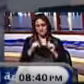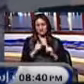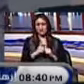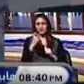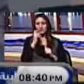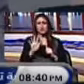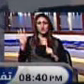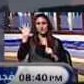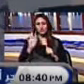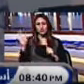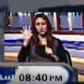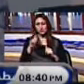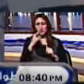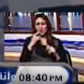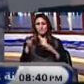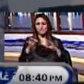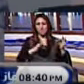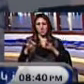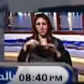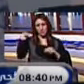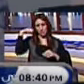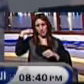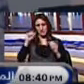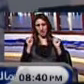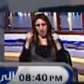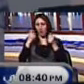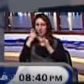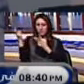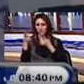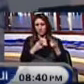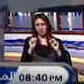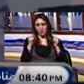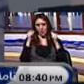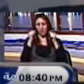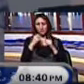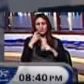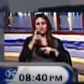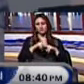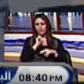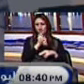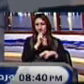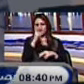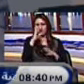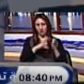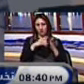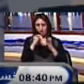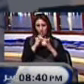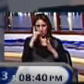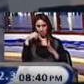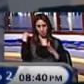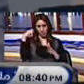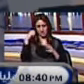يواجه السيد المهندس احمد امام وزير الكهرباء والطاقه في الفقره الاولى بتاعتنا، الشعب يواجه وزير